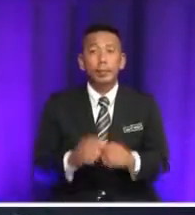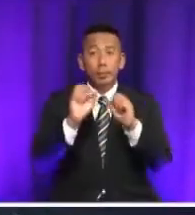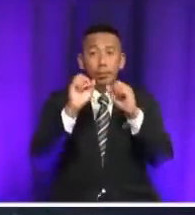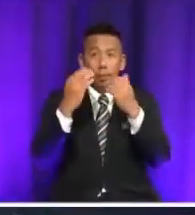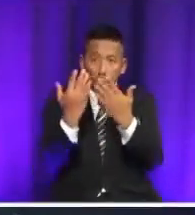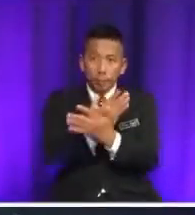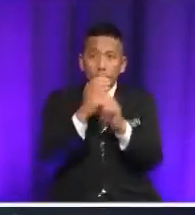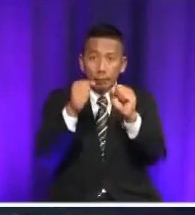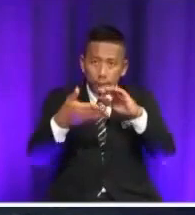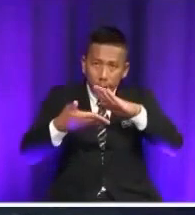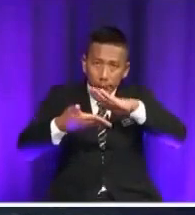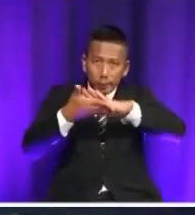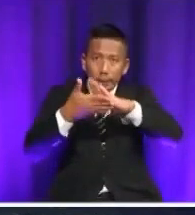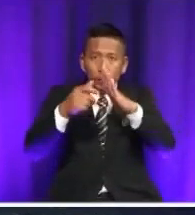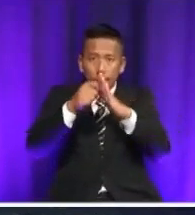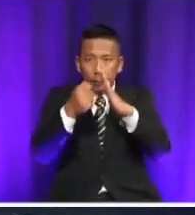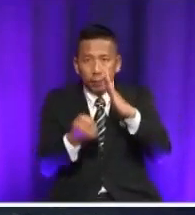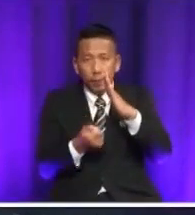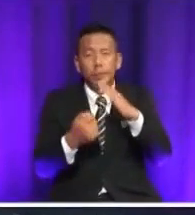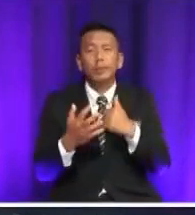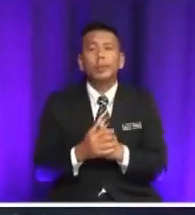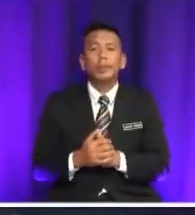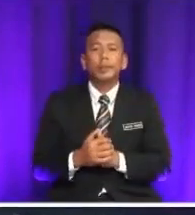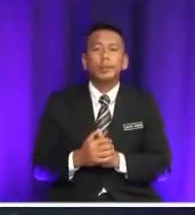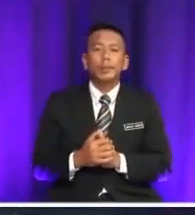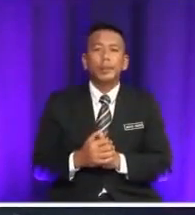Aduh ini Baik nah Buka tiwul oke